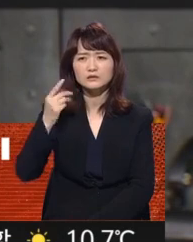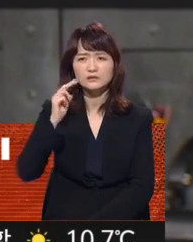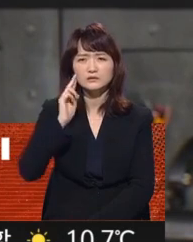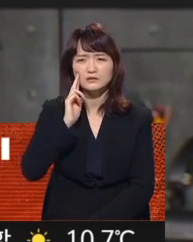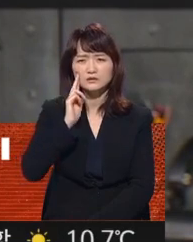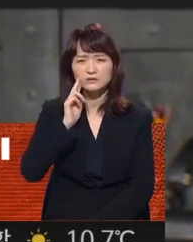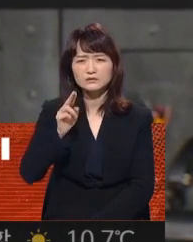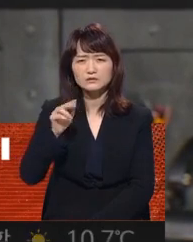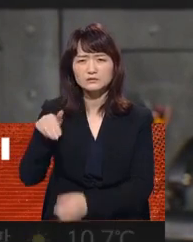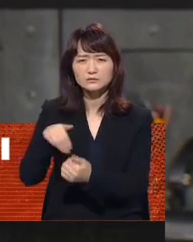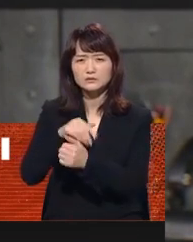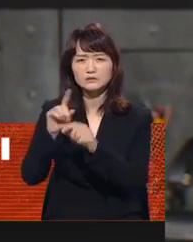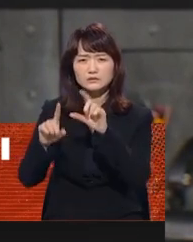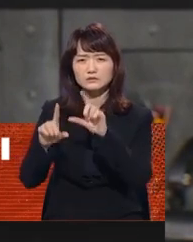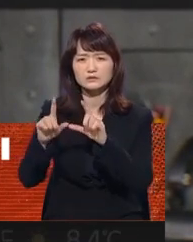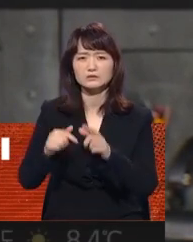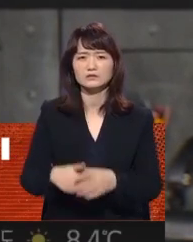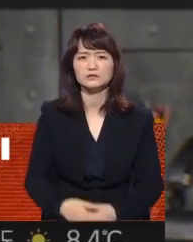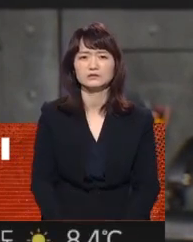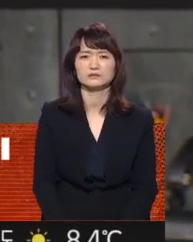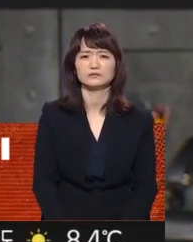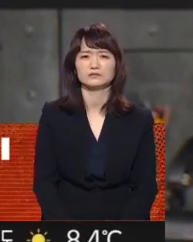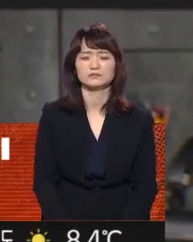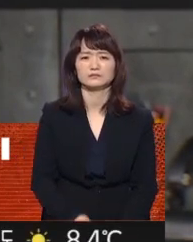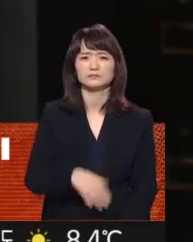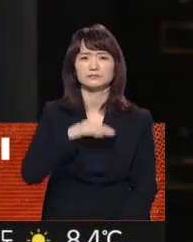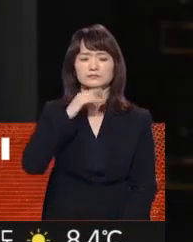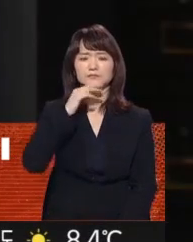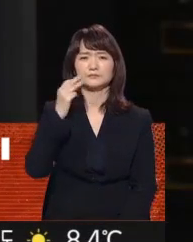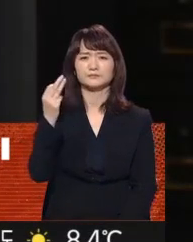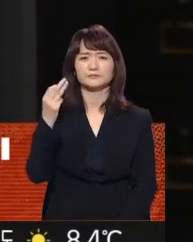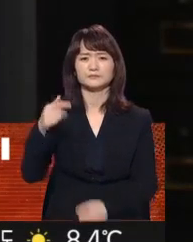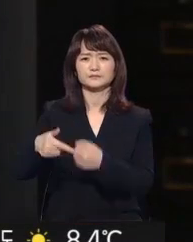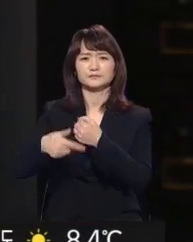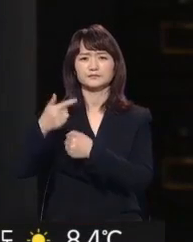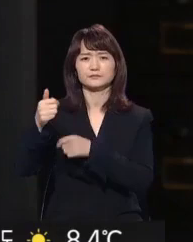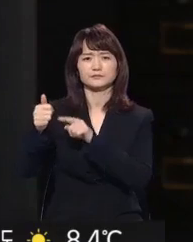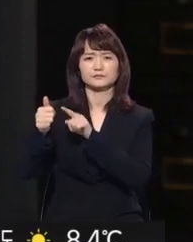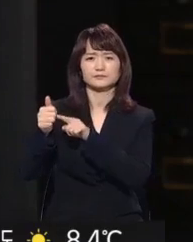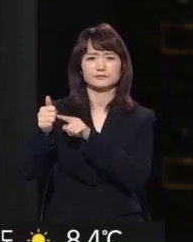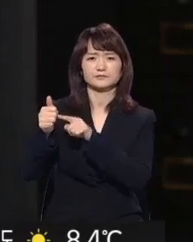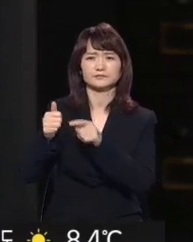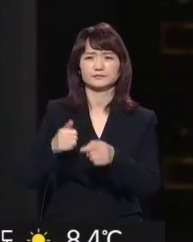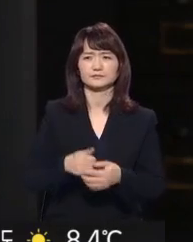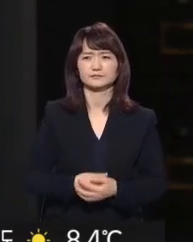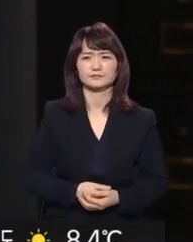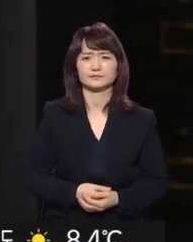끔찍한 상황이네요 사실 자 13살 초등학교 6학년